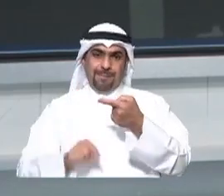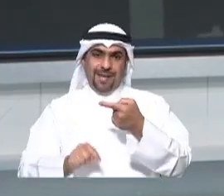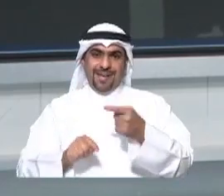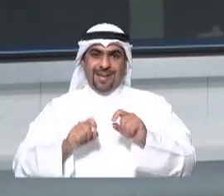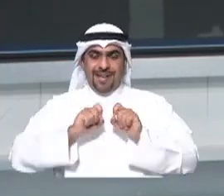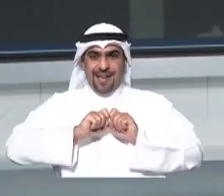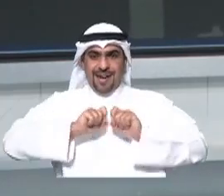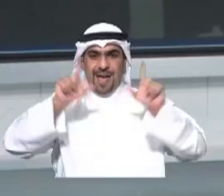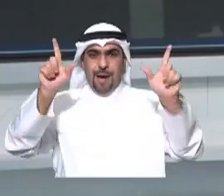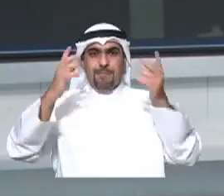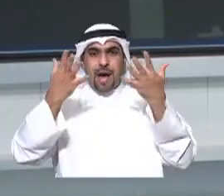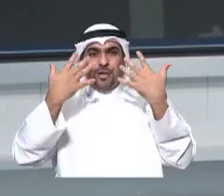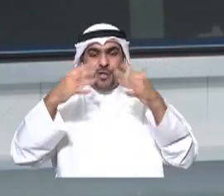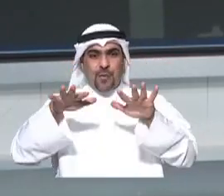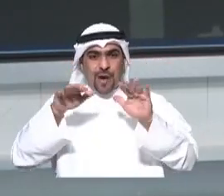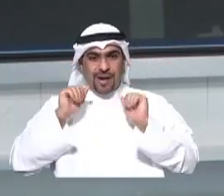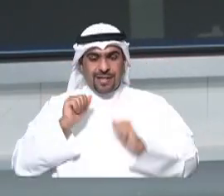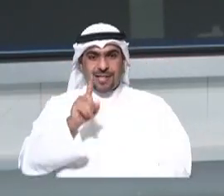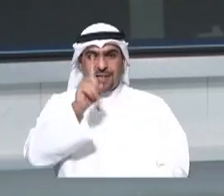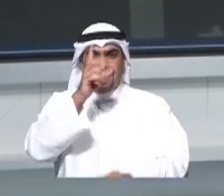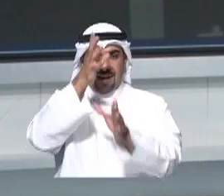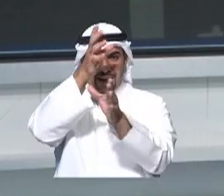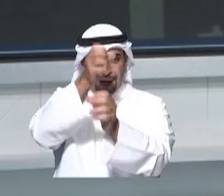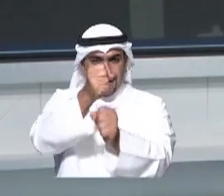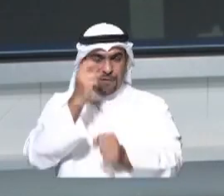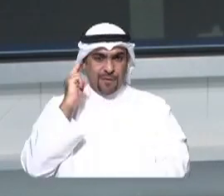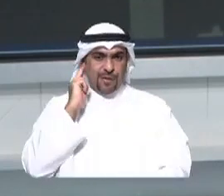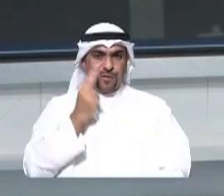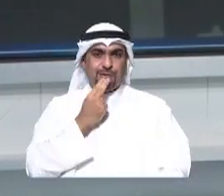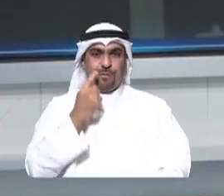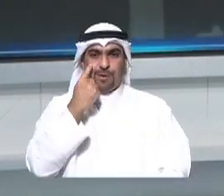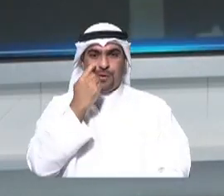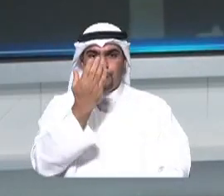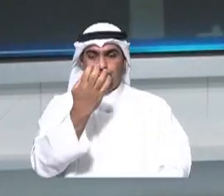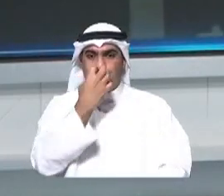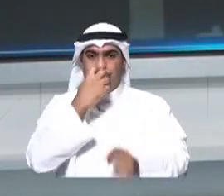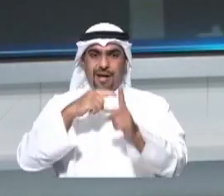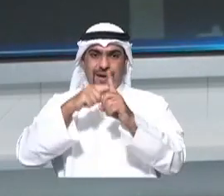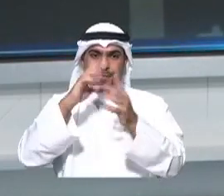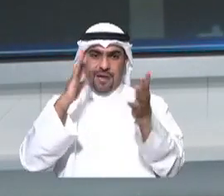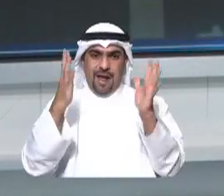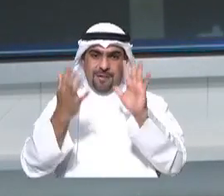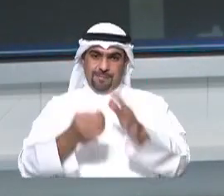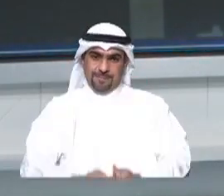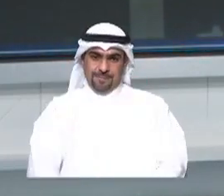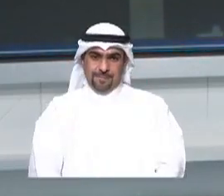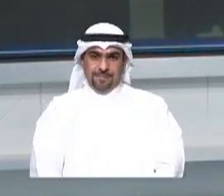نشرتنا الجوية أعزائي المشاهدين، شكرا على حسن المتابعة، والآن مع درجات الحرارة حول وصل العالم.